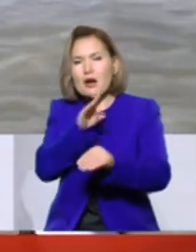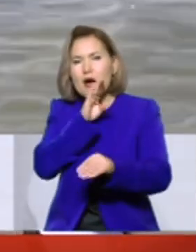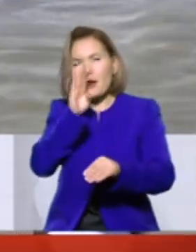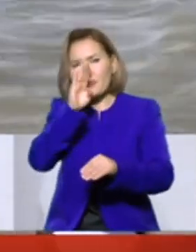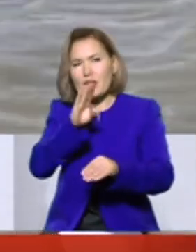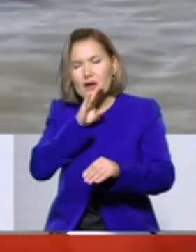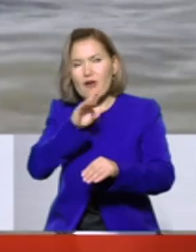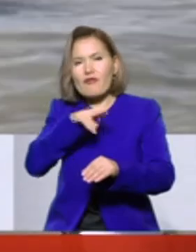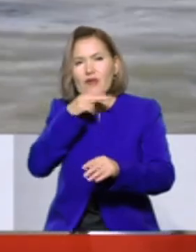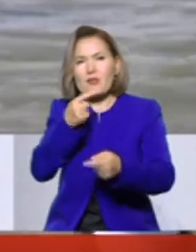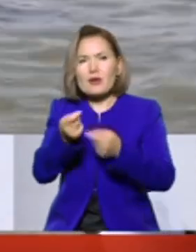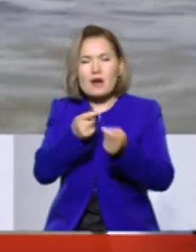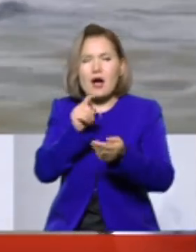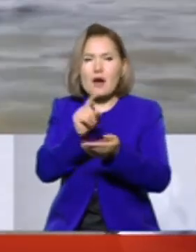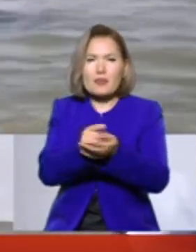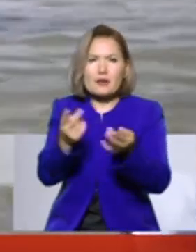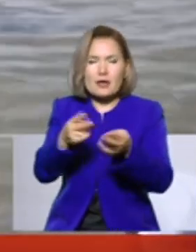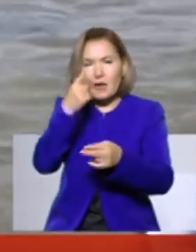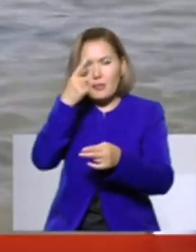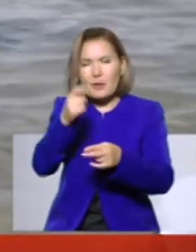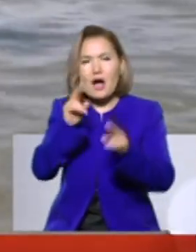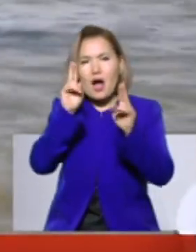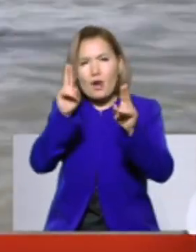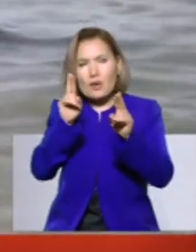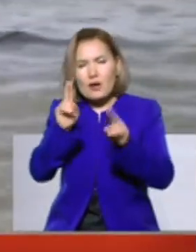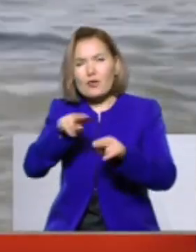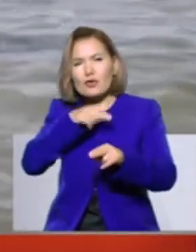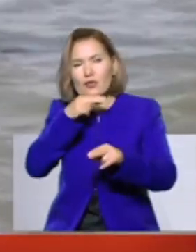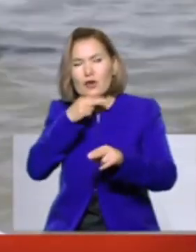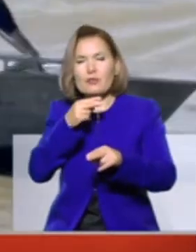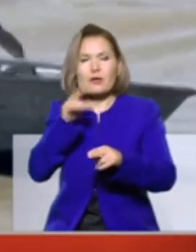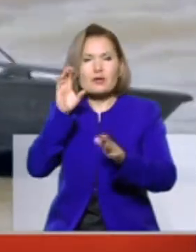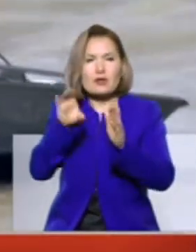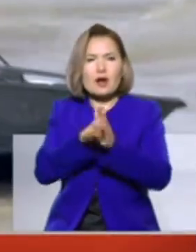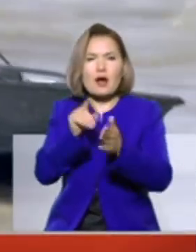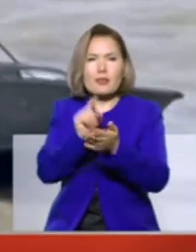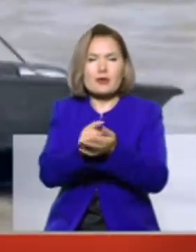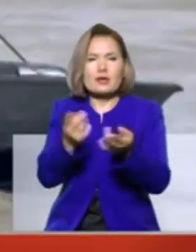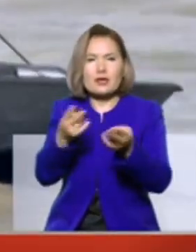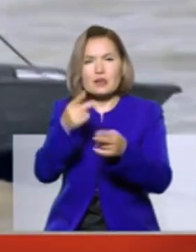балаларды қараусыз қалдырмауды және қауіпсіздігіне барынша назар аудару қажеттігін ескертеді.